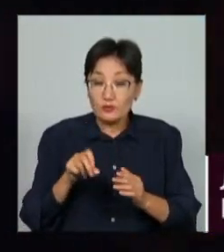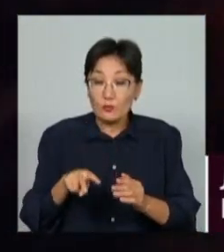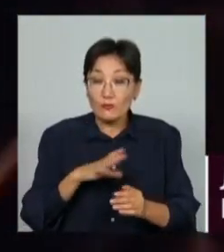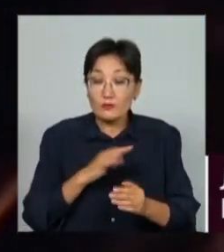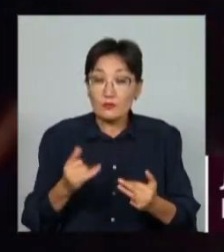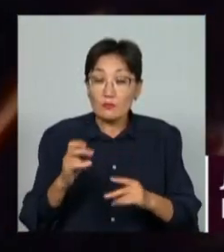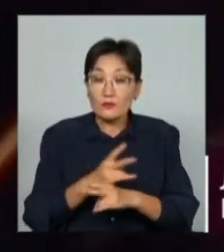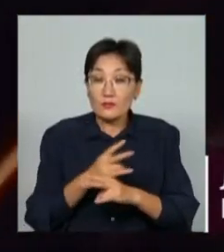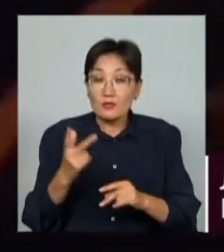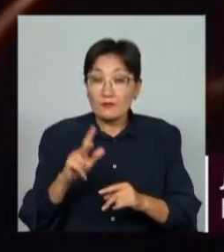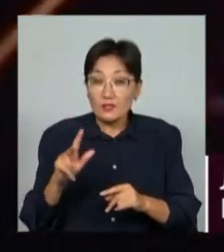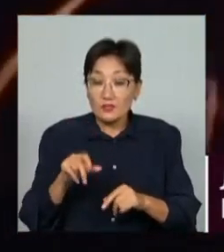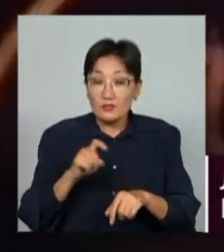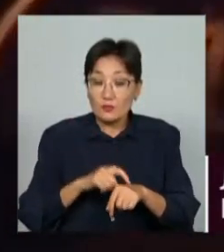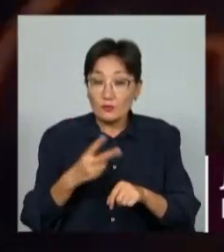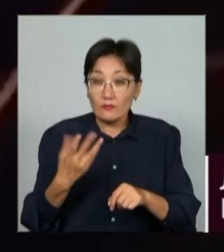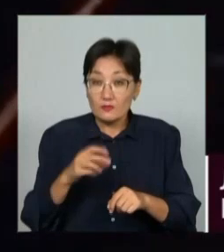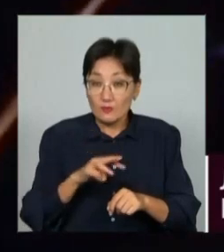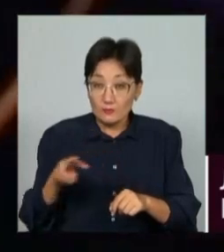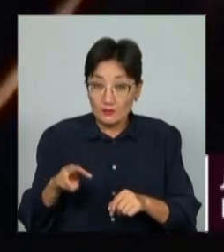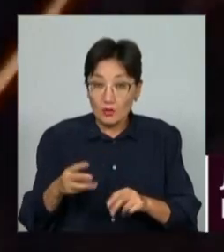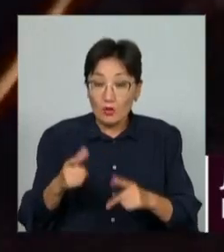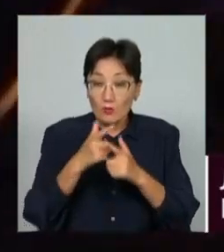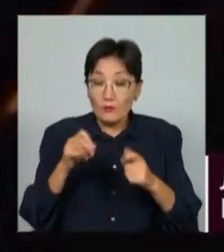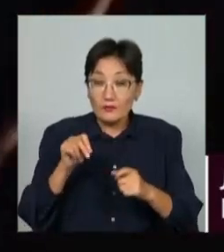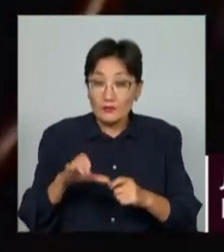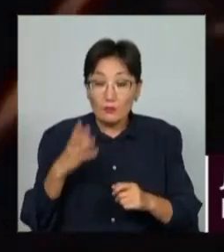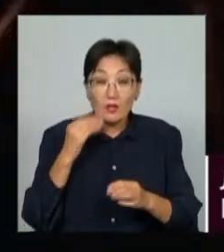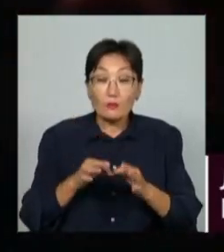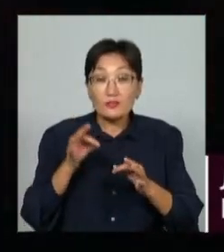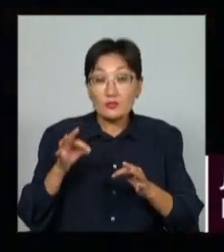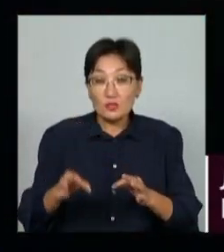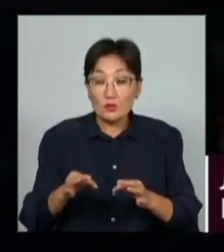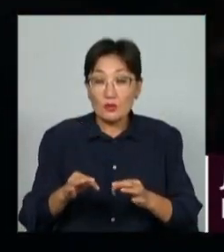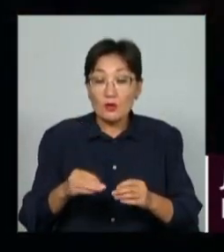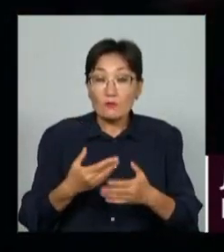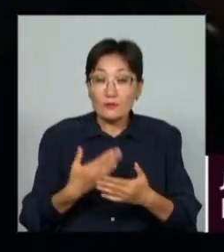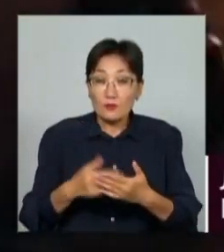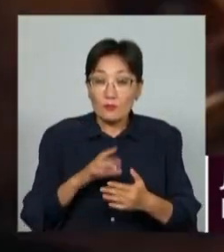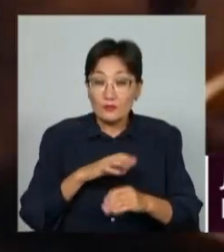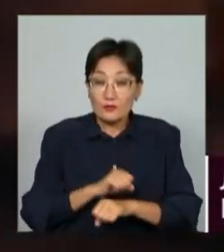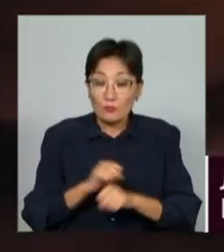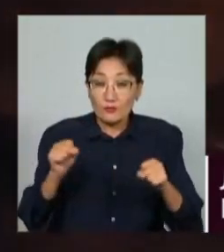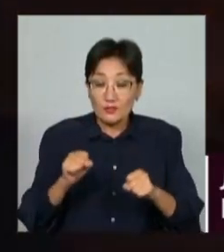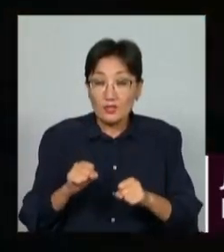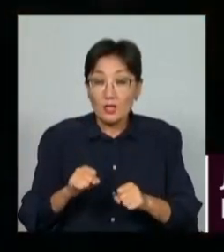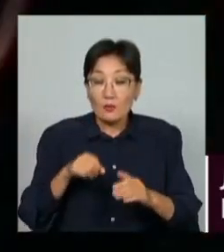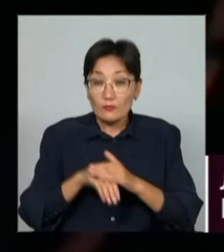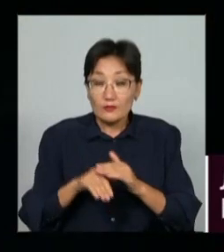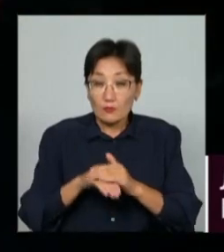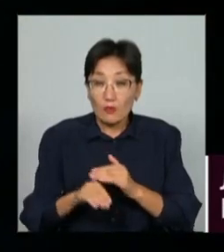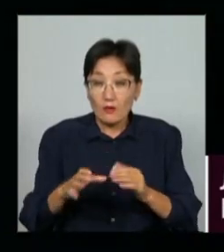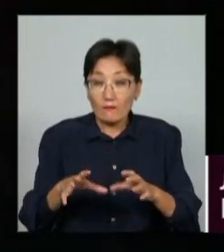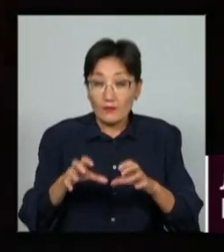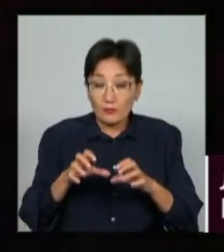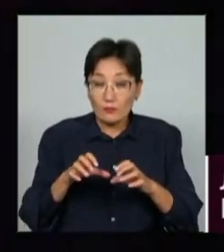произошло сегодня ночью в 3 часа 25 минут. По информации ДЧС Алматинской области, предварительно произошел хлопок в резервуаре для